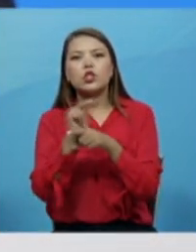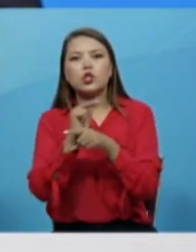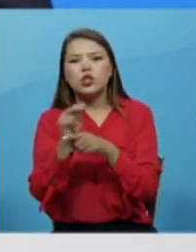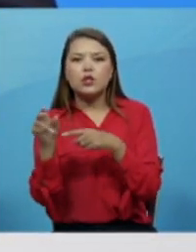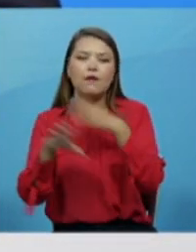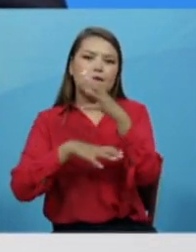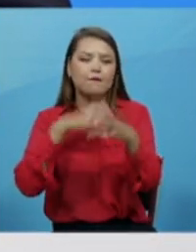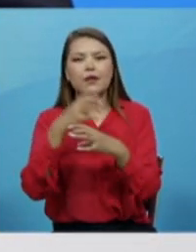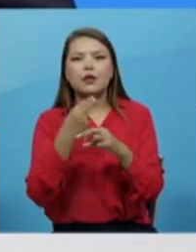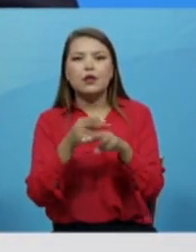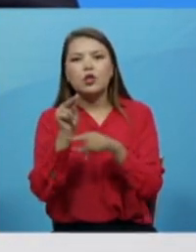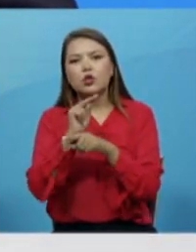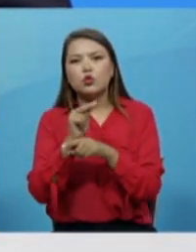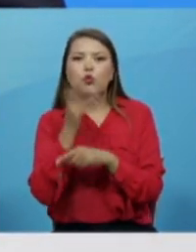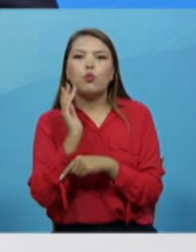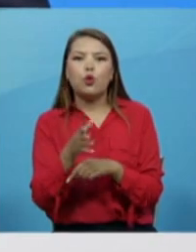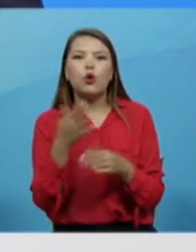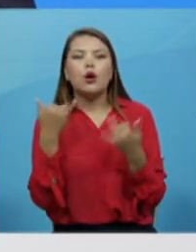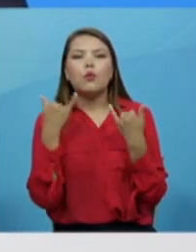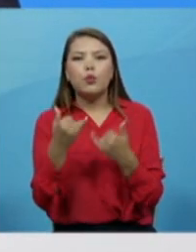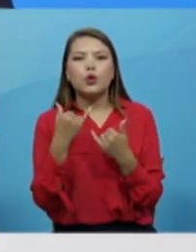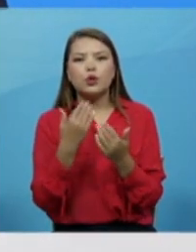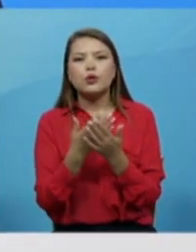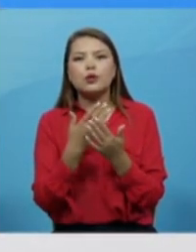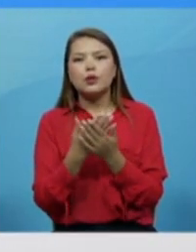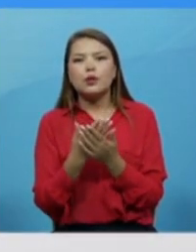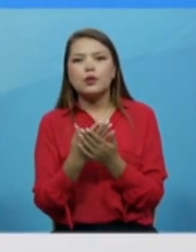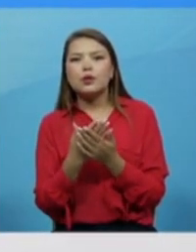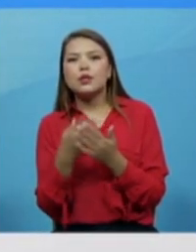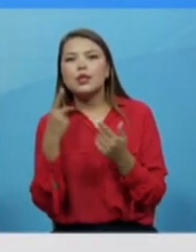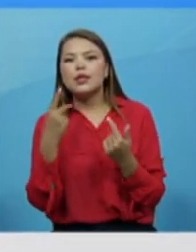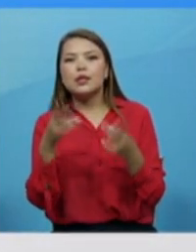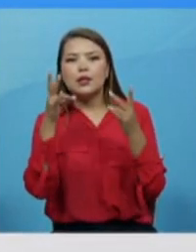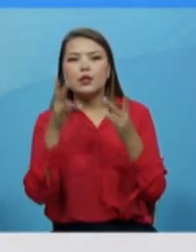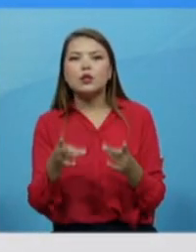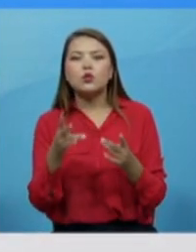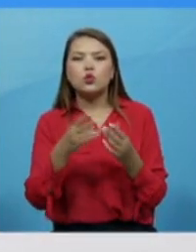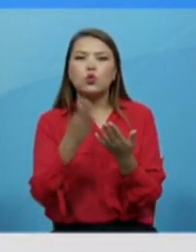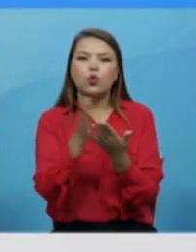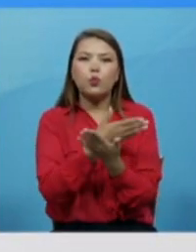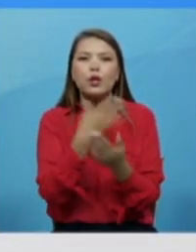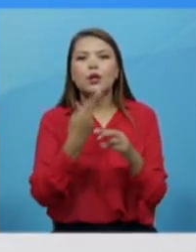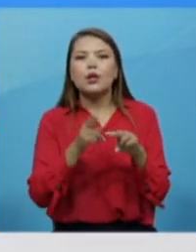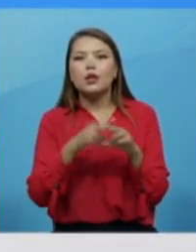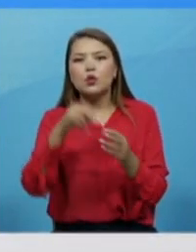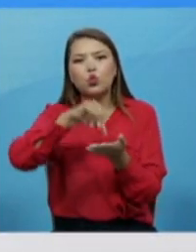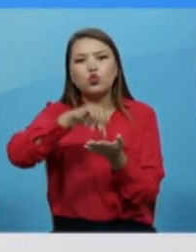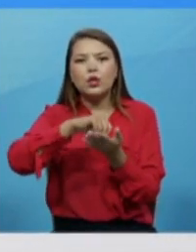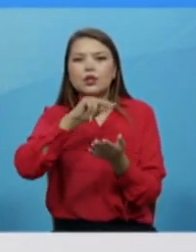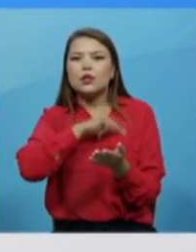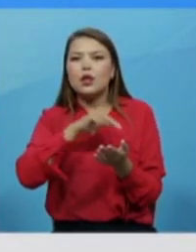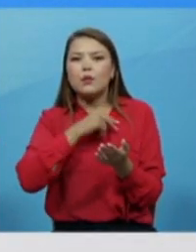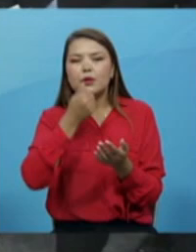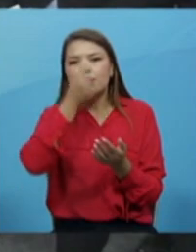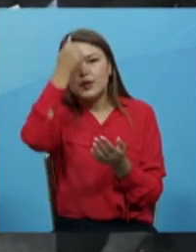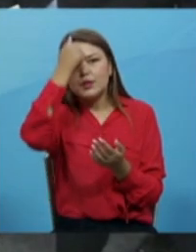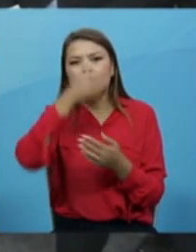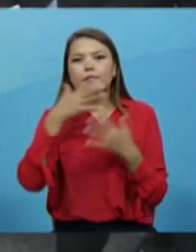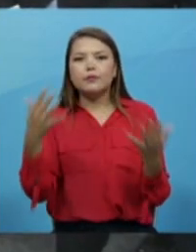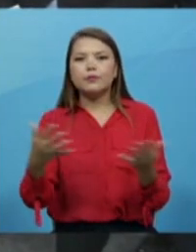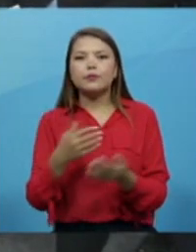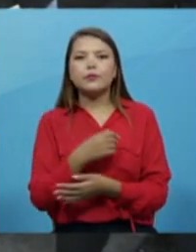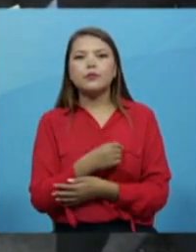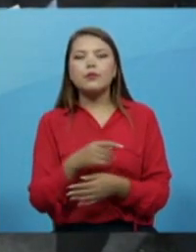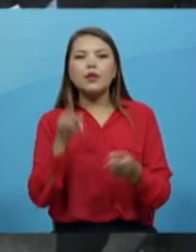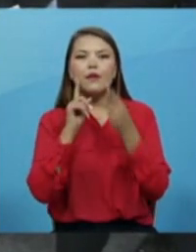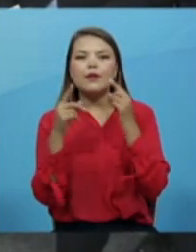ғой. Сондықтан мына эпизоотиялық жағдайдың қалыпты болуына қосып жүрген үлестеріңіз өте зор.